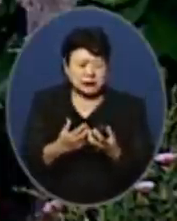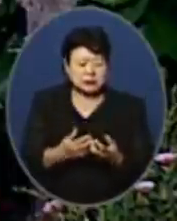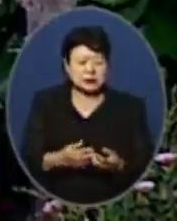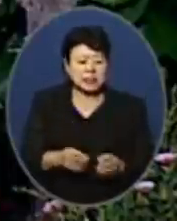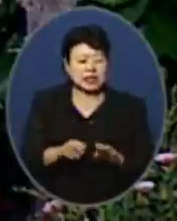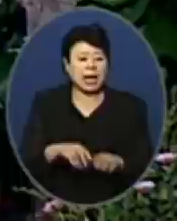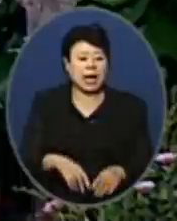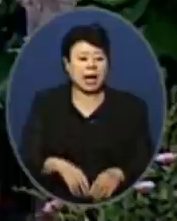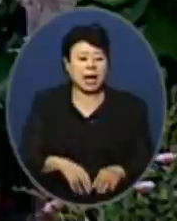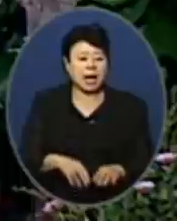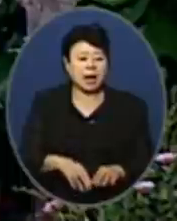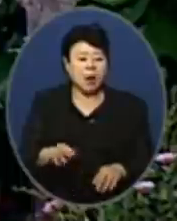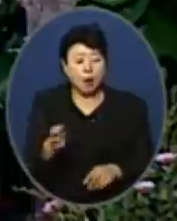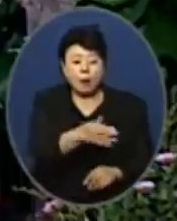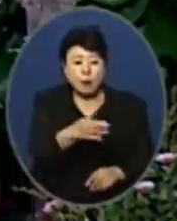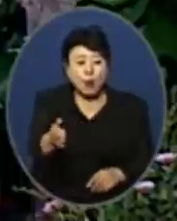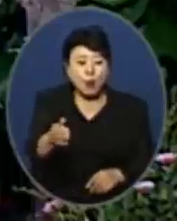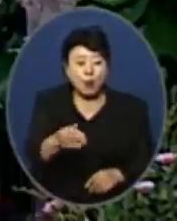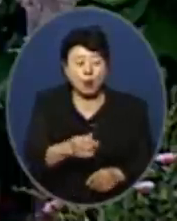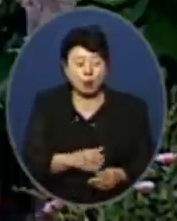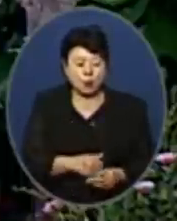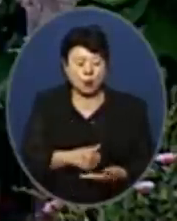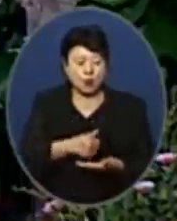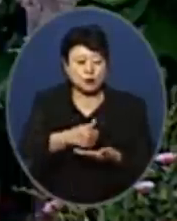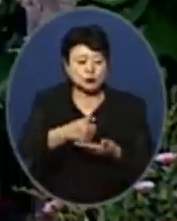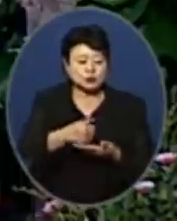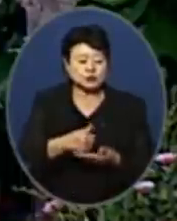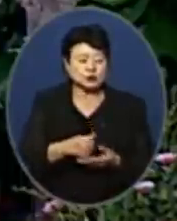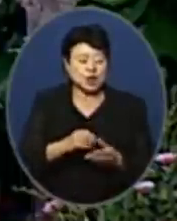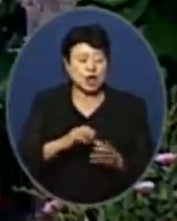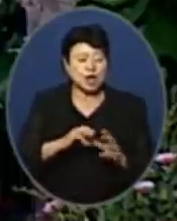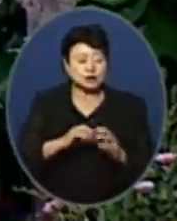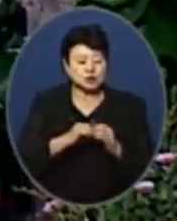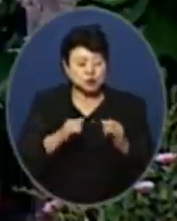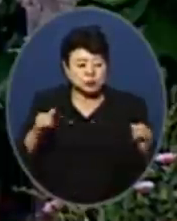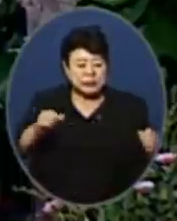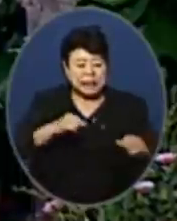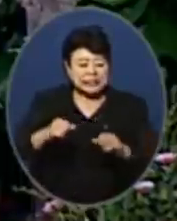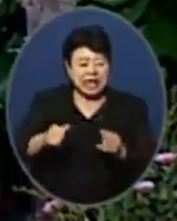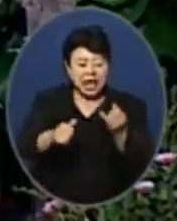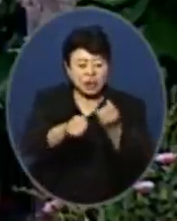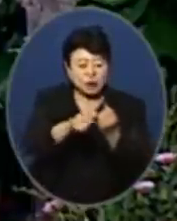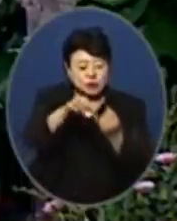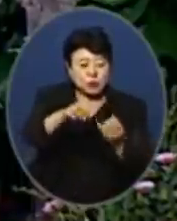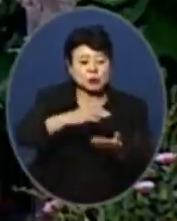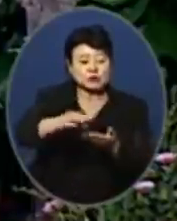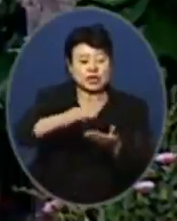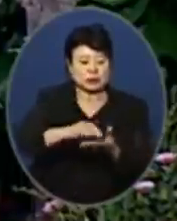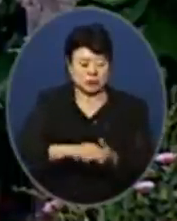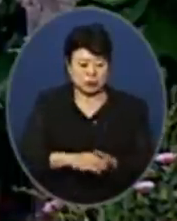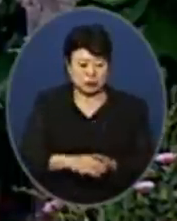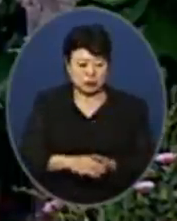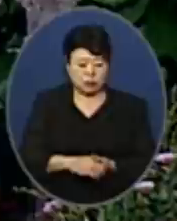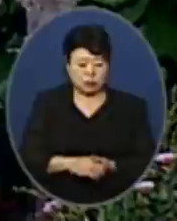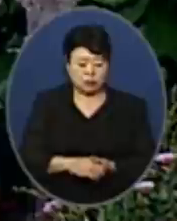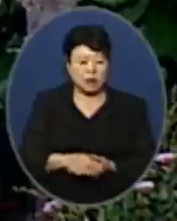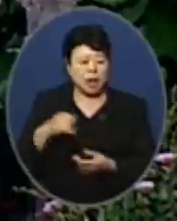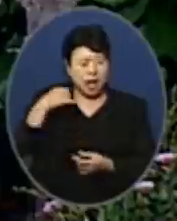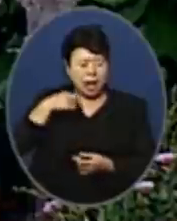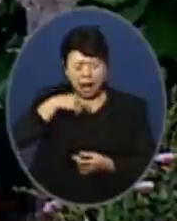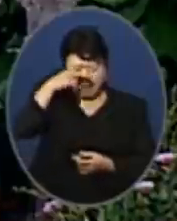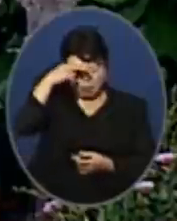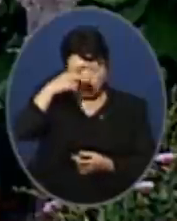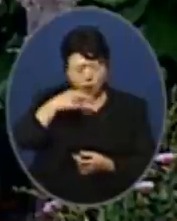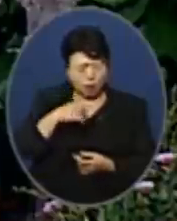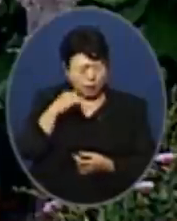폐쇄가 돼버리고 주민행사나 결혼식 피로연장으로 사용하고 있답니다. 알코올 중독자도